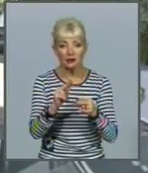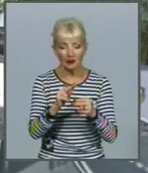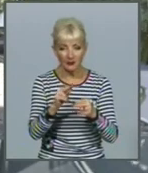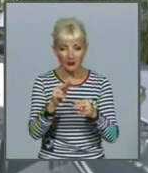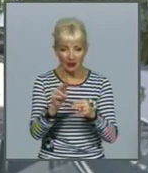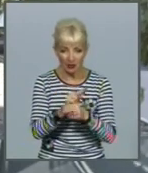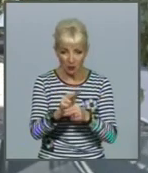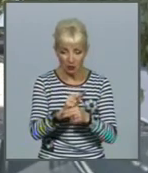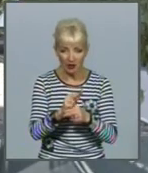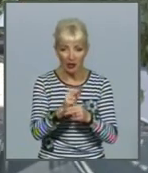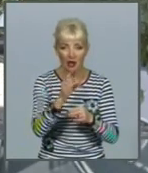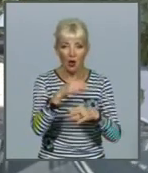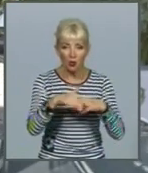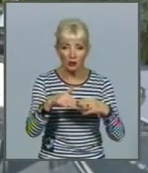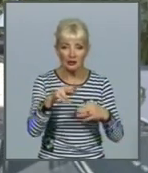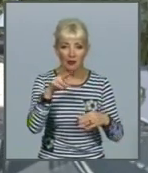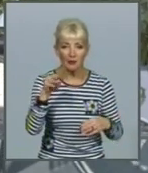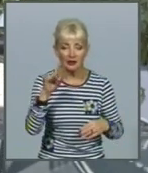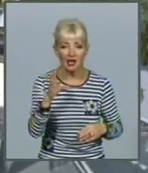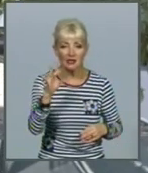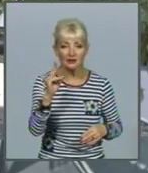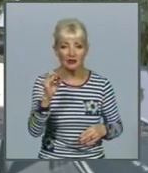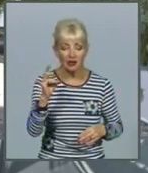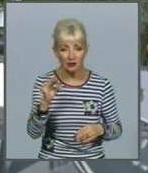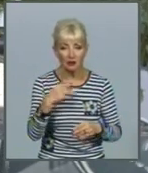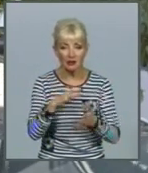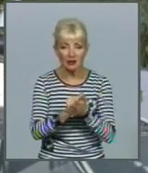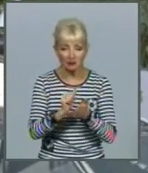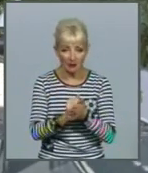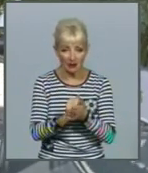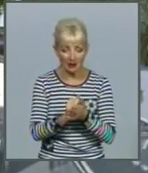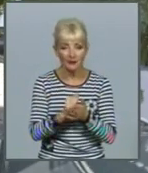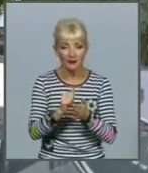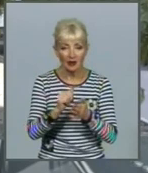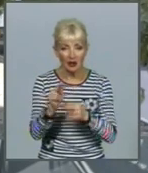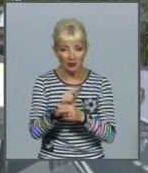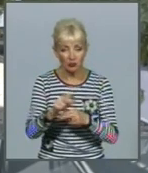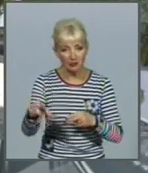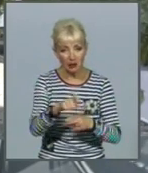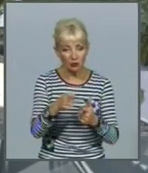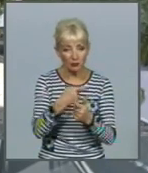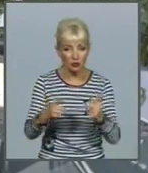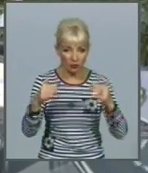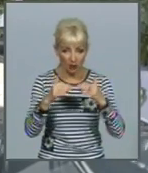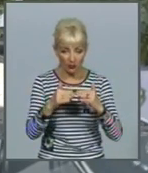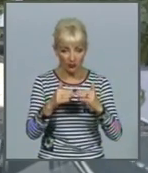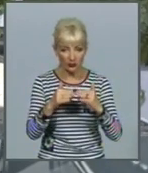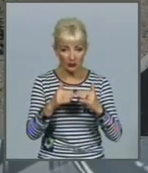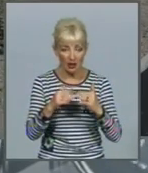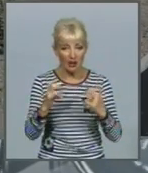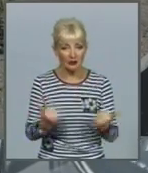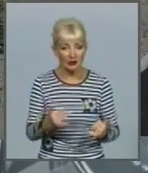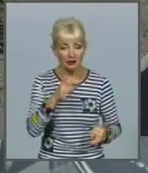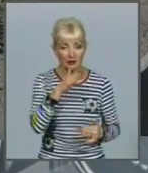займаємося текущим ремонтом трикварталних дорог і тротуарів по Нововарському та Кланогорському районах. На даний момент виконані роботи